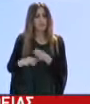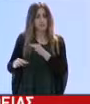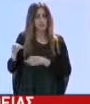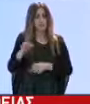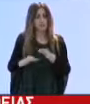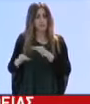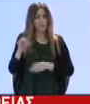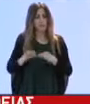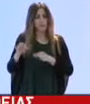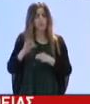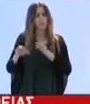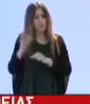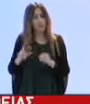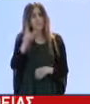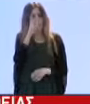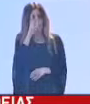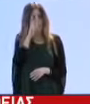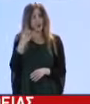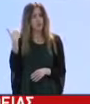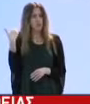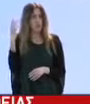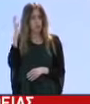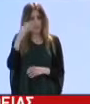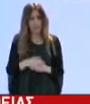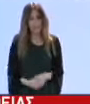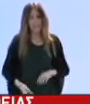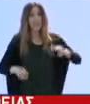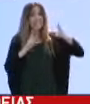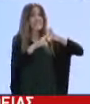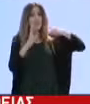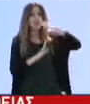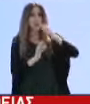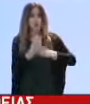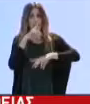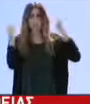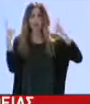Και είναι μαζί μας ο Αντώνης ο Σαμαράς.